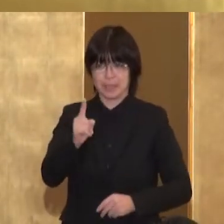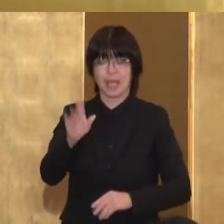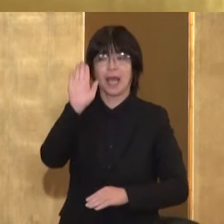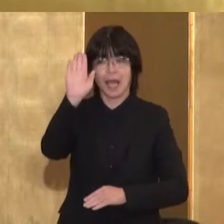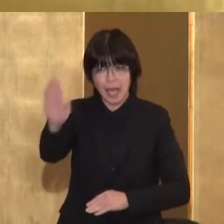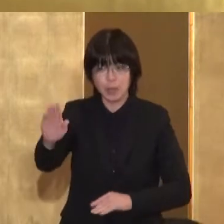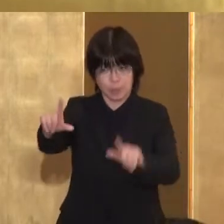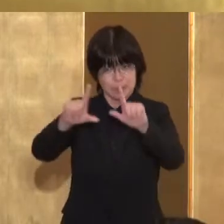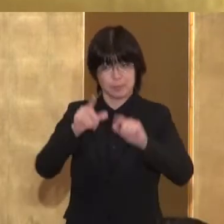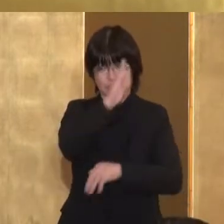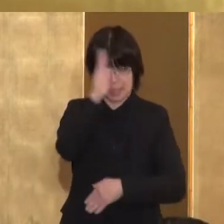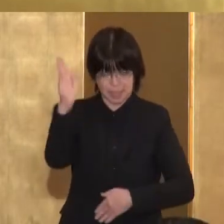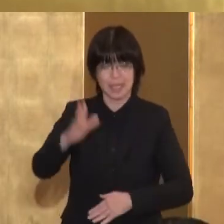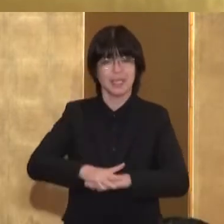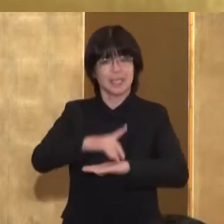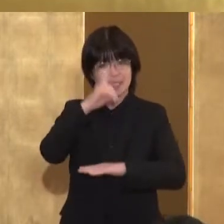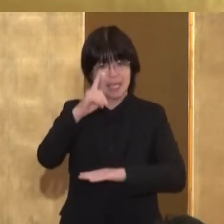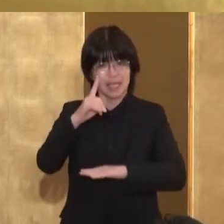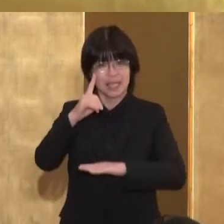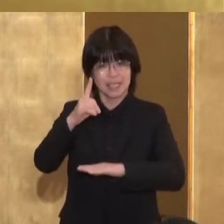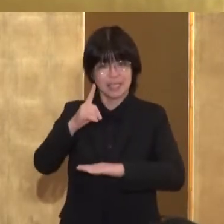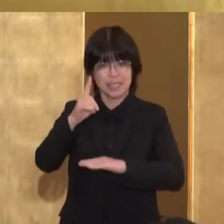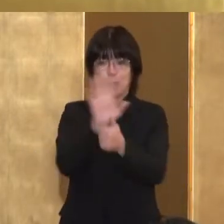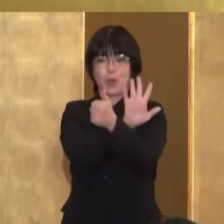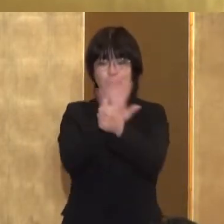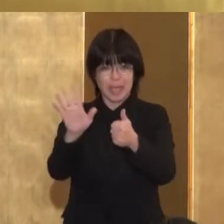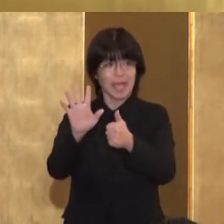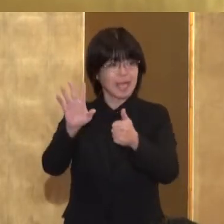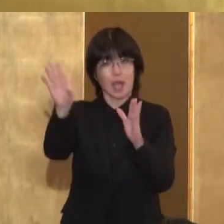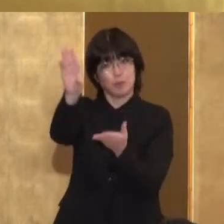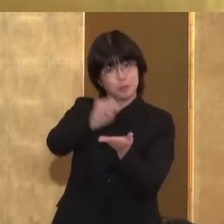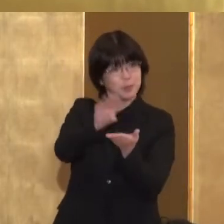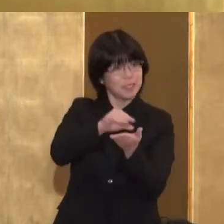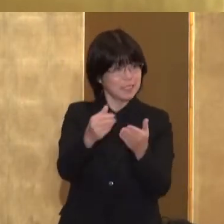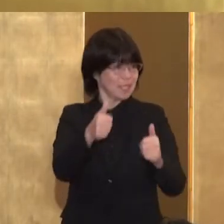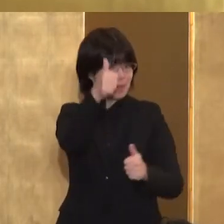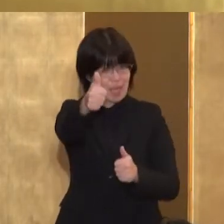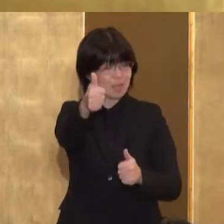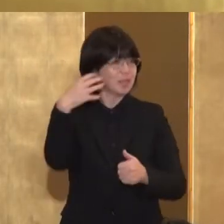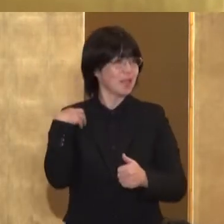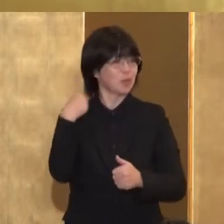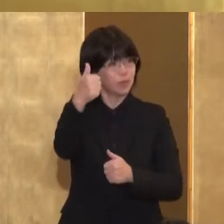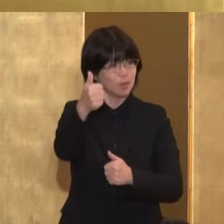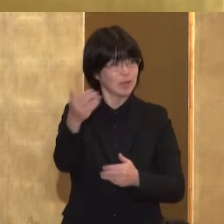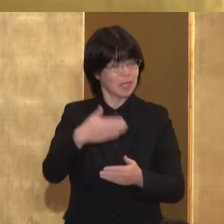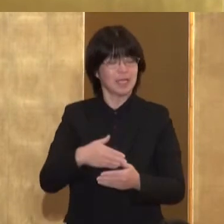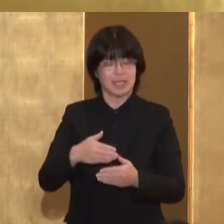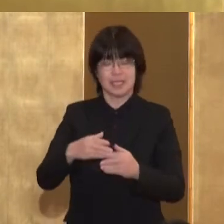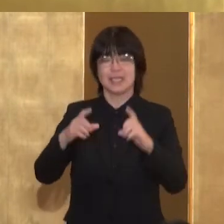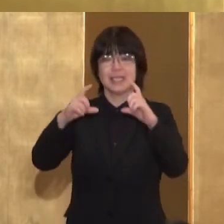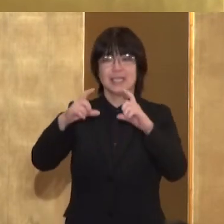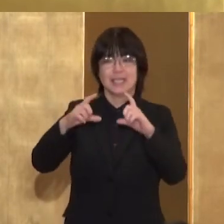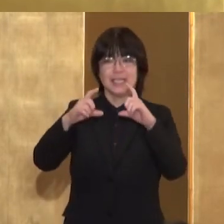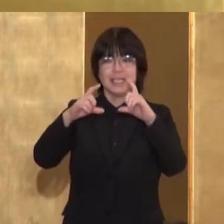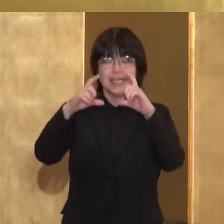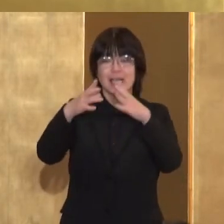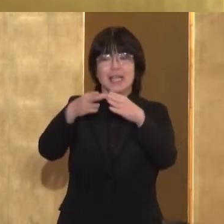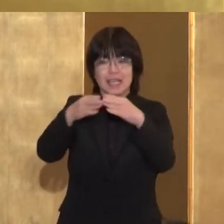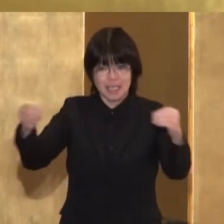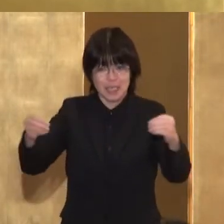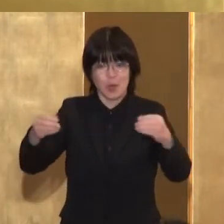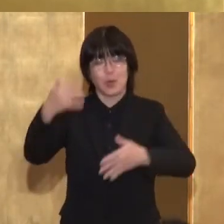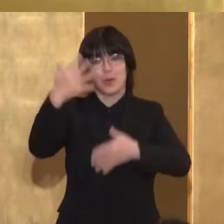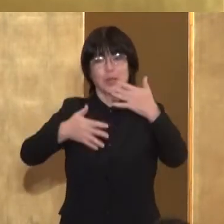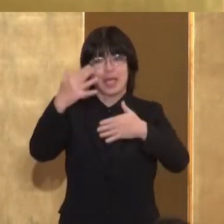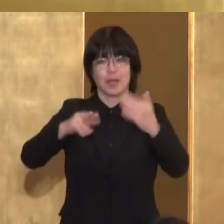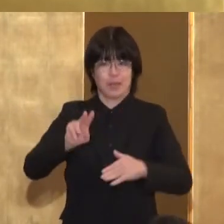。では最初に内閣記者会の代表の方からお願いしたいと思います。はい、どうぞ。 日本テレビの川上と申します。よろしくお願いいた